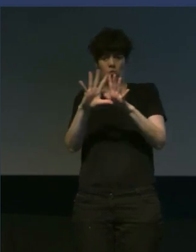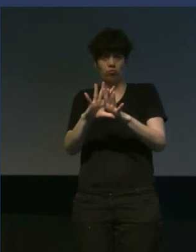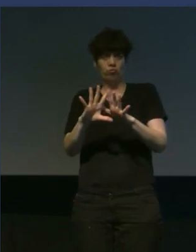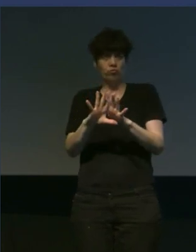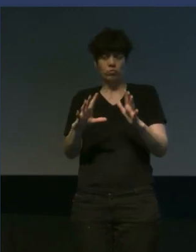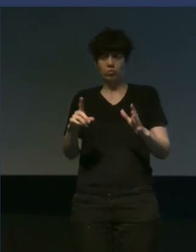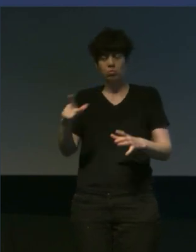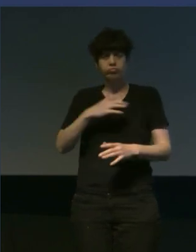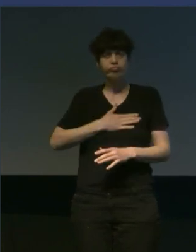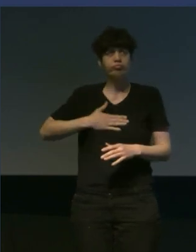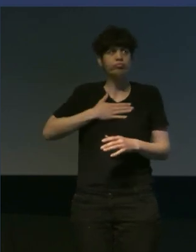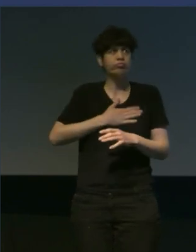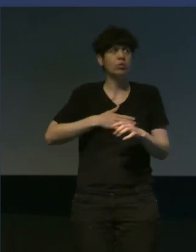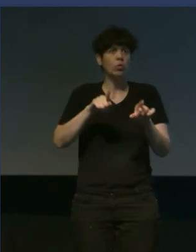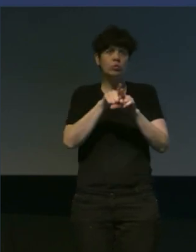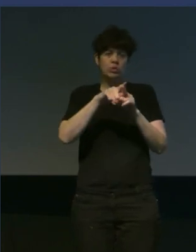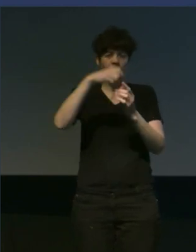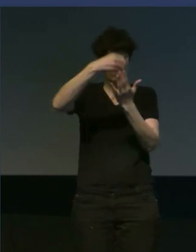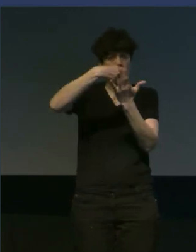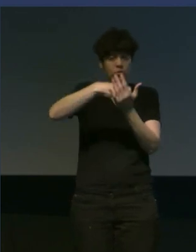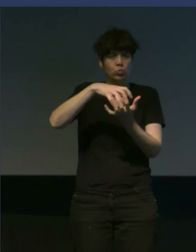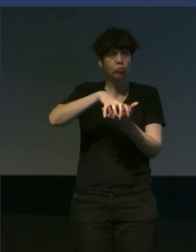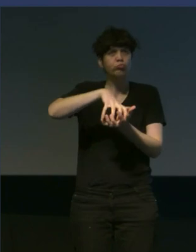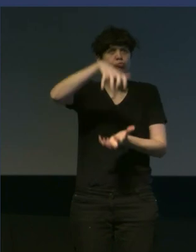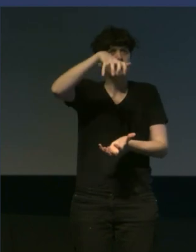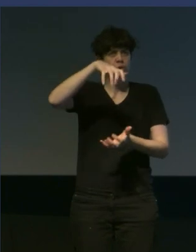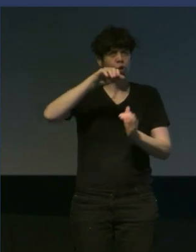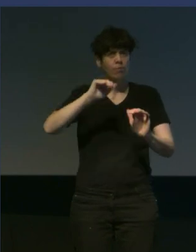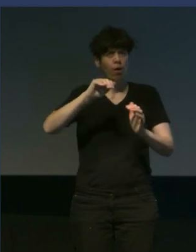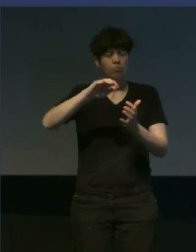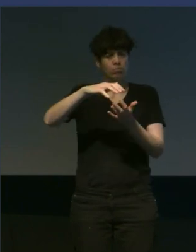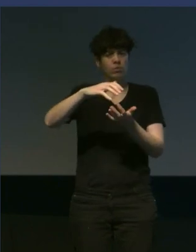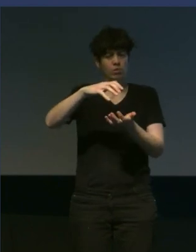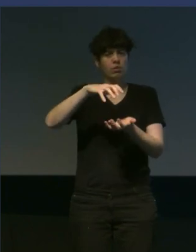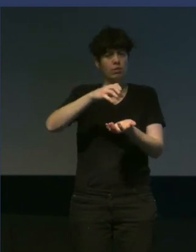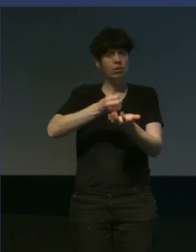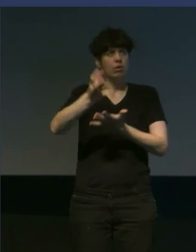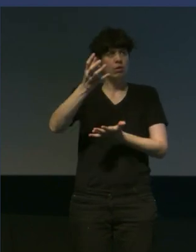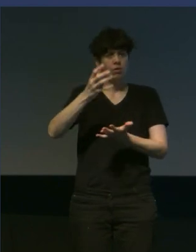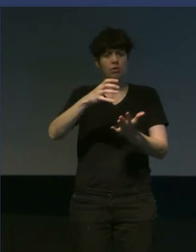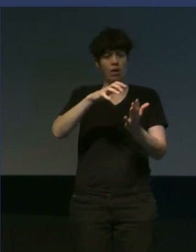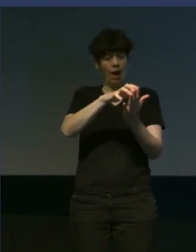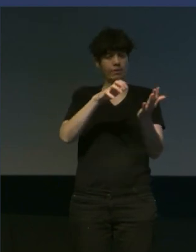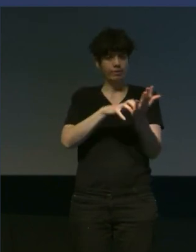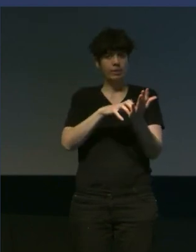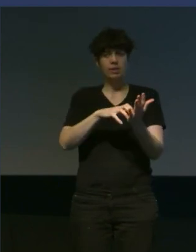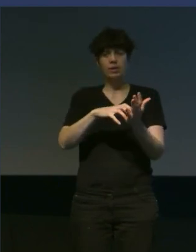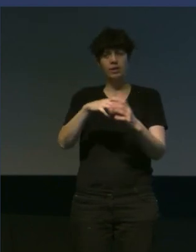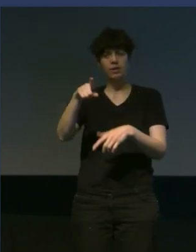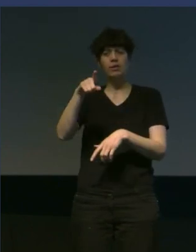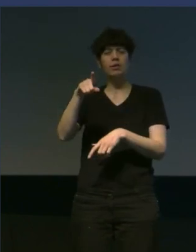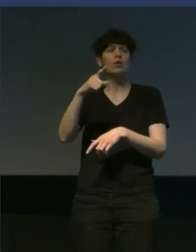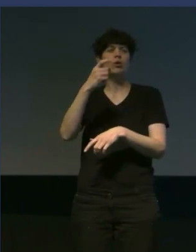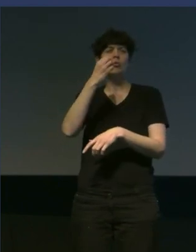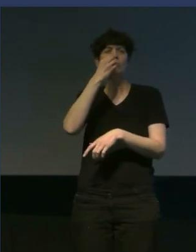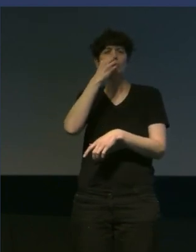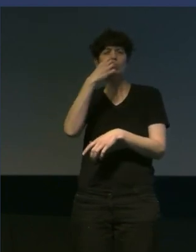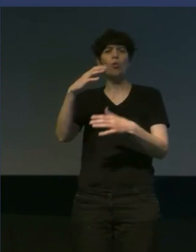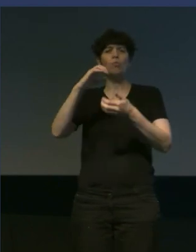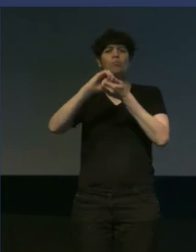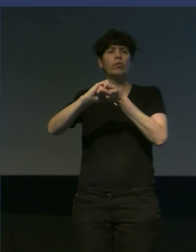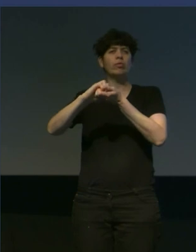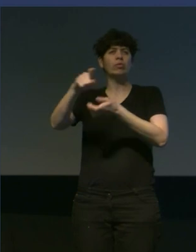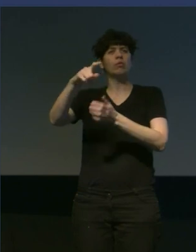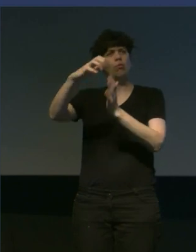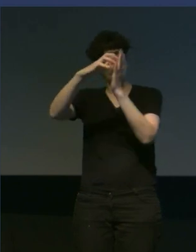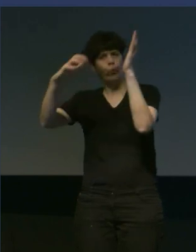niveau volume d'informations qu'ils pouvaient transmettre, ils avaient quand même les articles de mon pote qui étaient beaucoup plus fournis que les synthèses